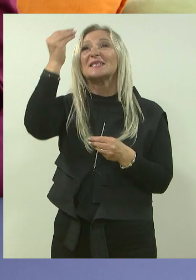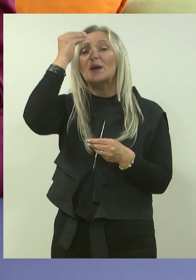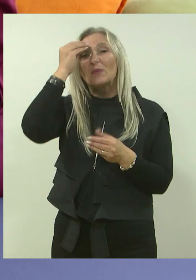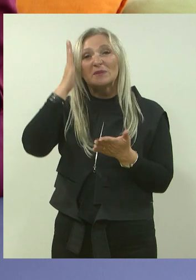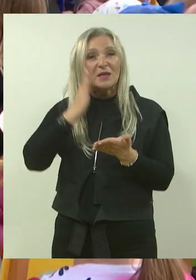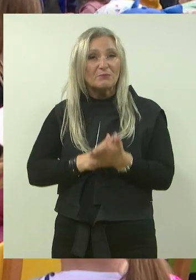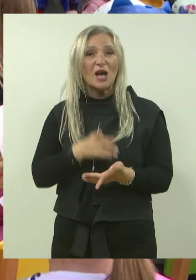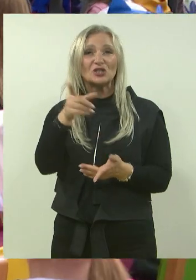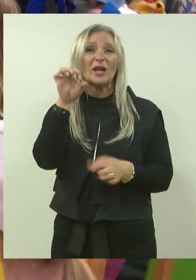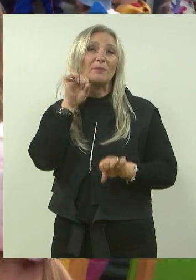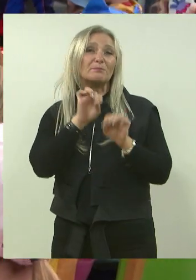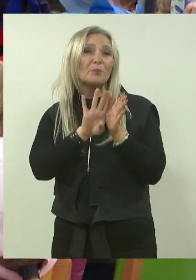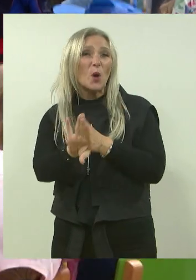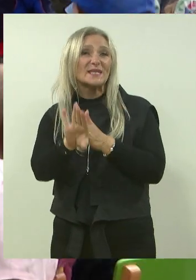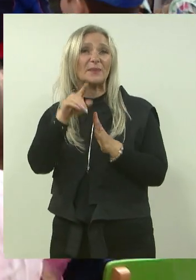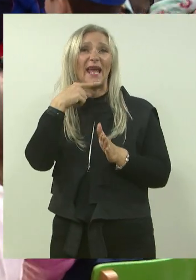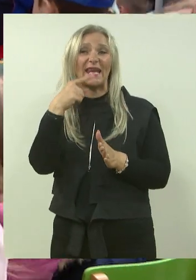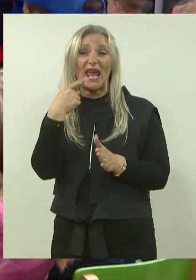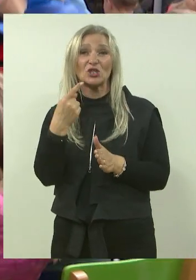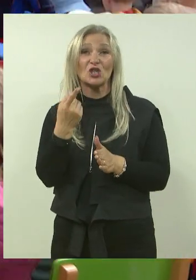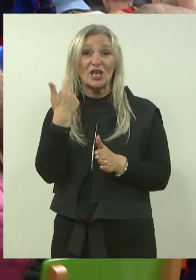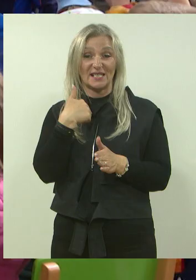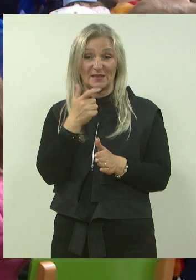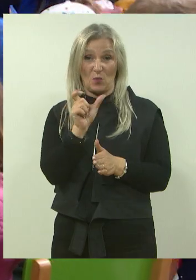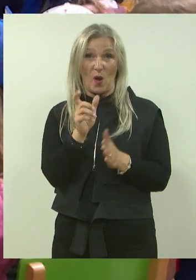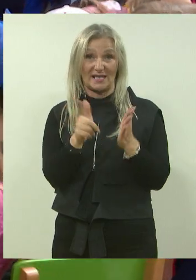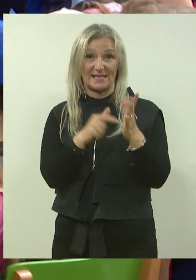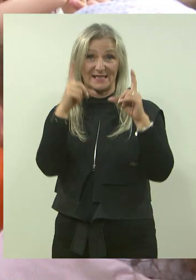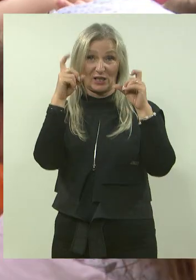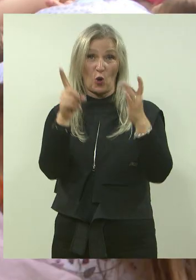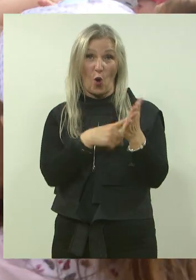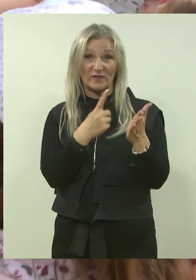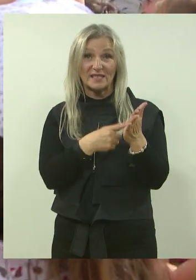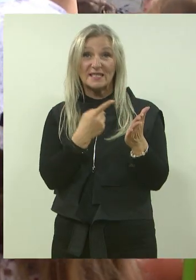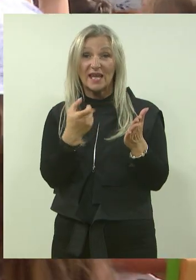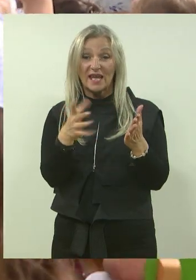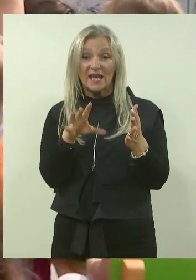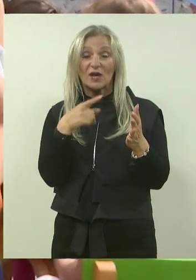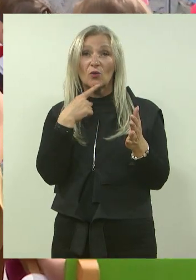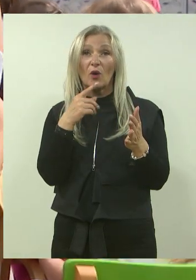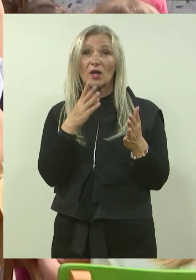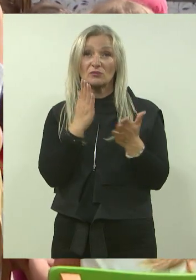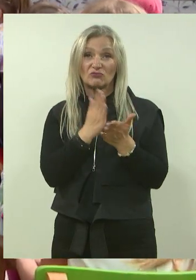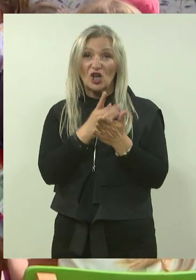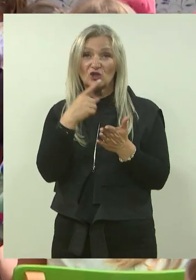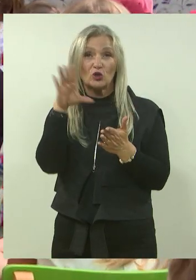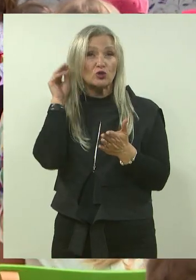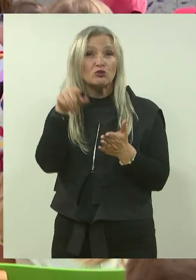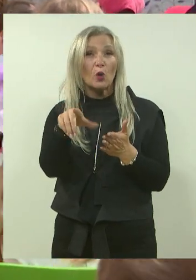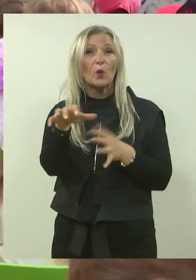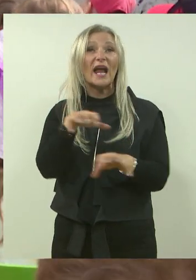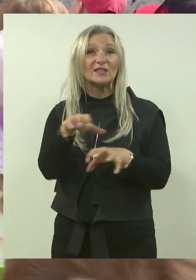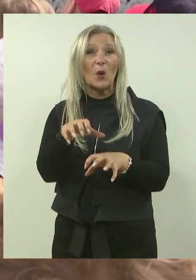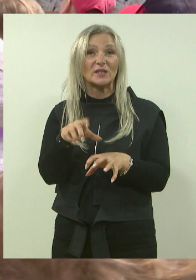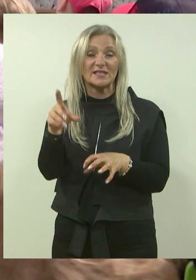te neke karakteristične riječi iz moje slikovnice koje se provlače i kroz radionicu. Tako da stvarno su oduševljeni.